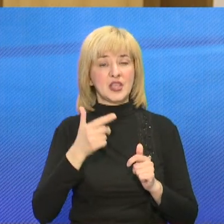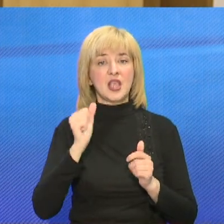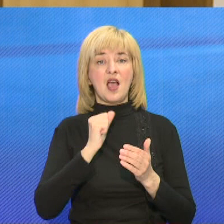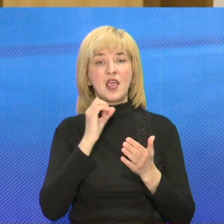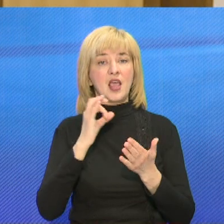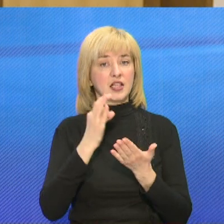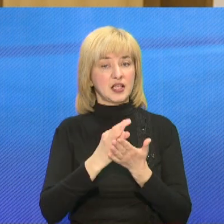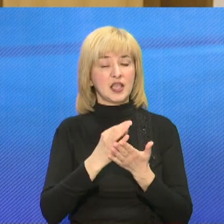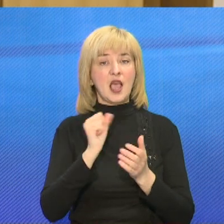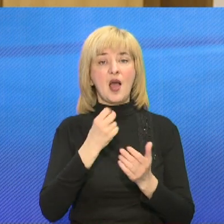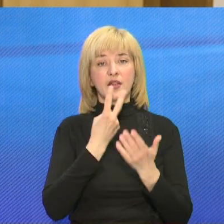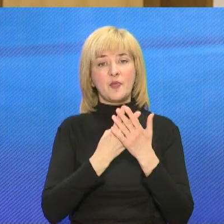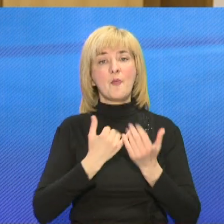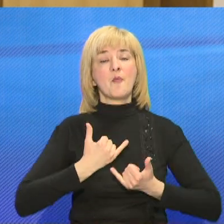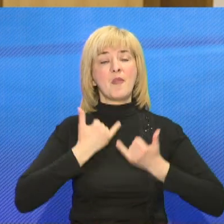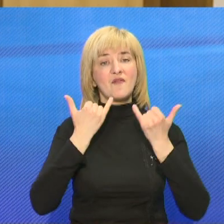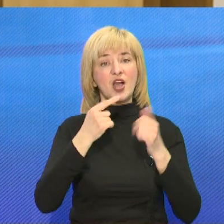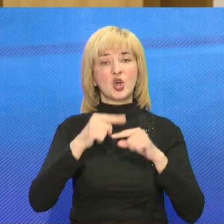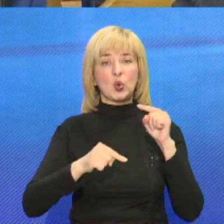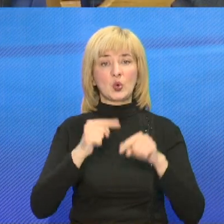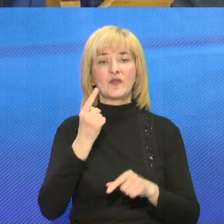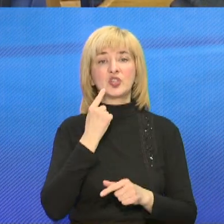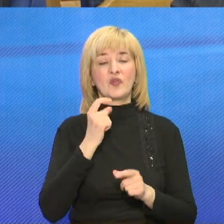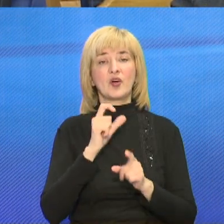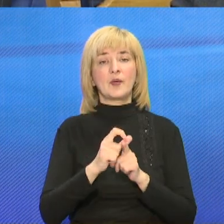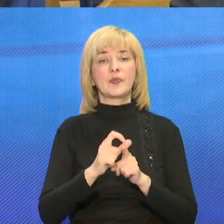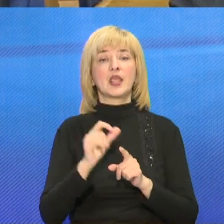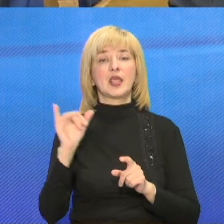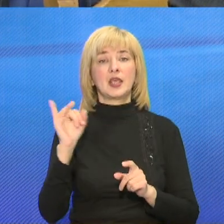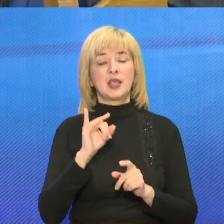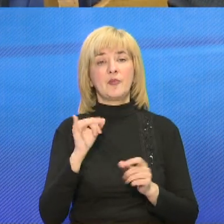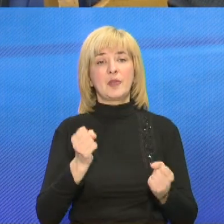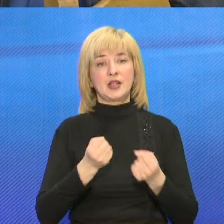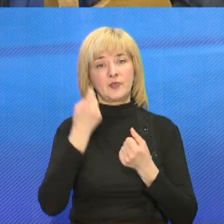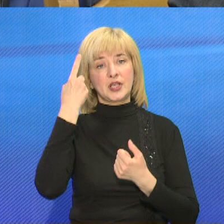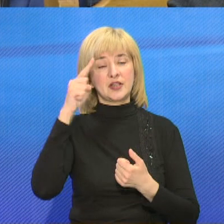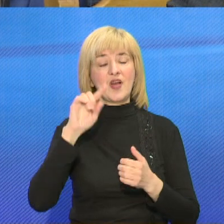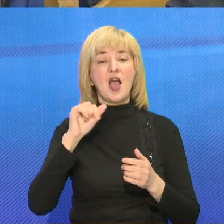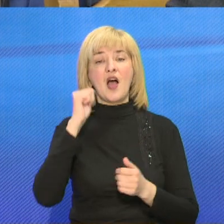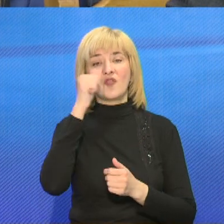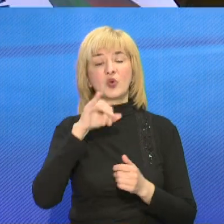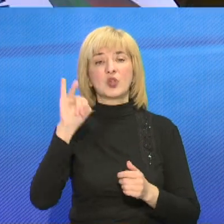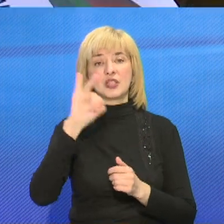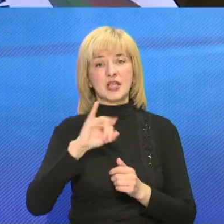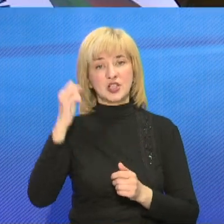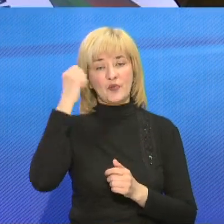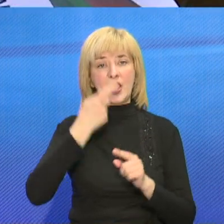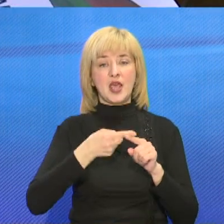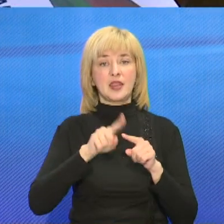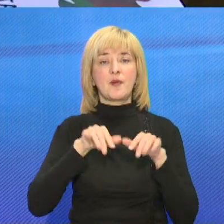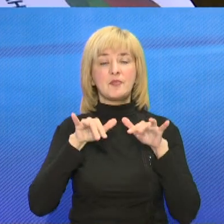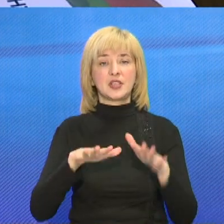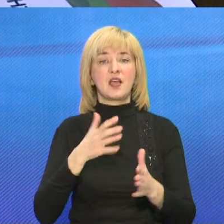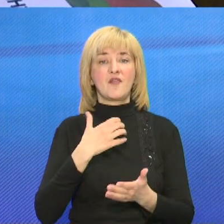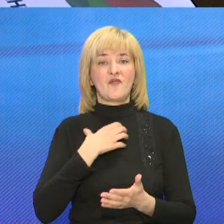демонстрация поваги до родного слова, доброхотная подтримка инициативы. А у год исторической памяти такая миссия мае особливое